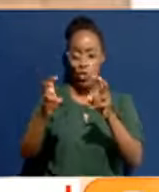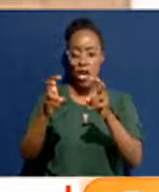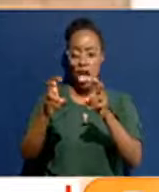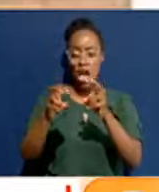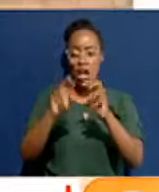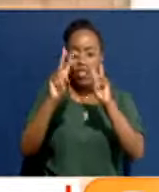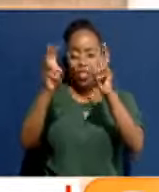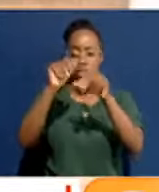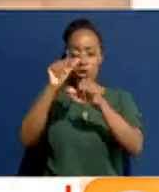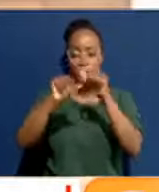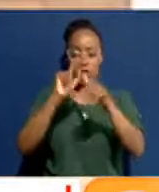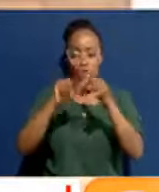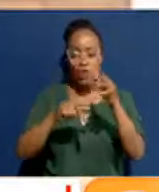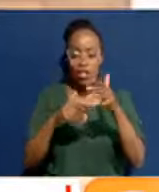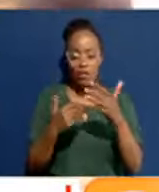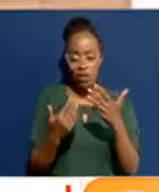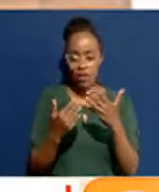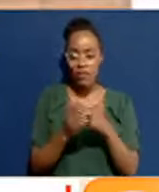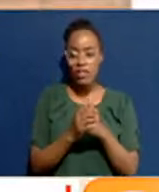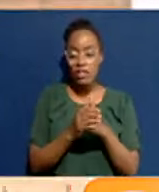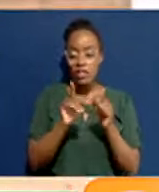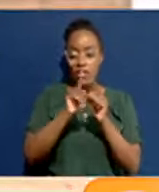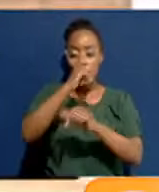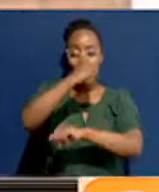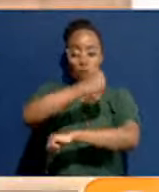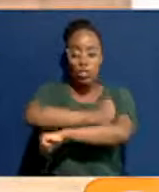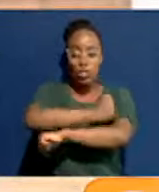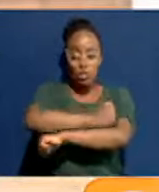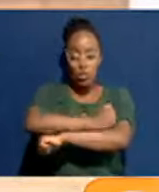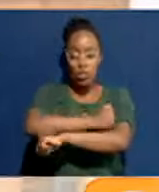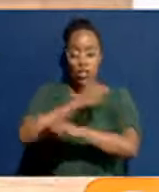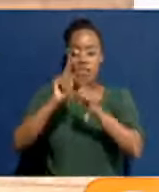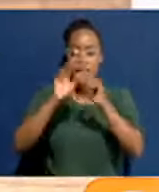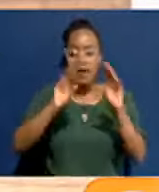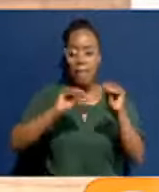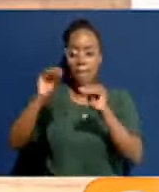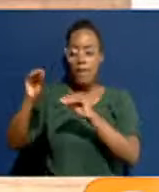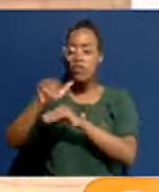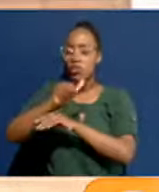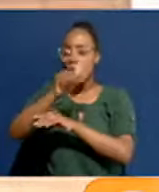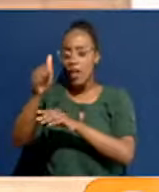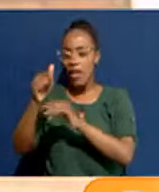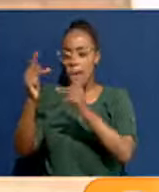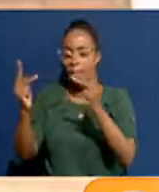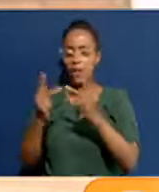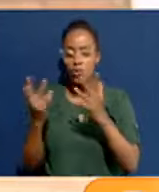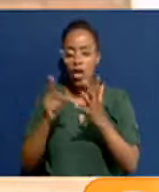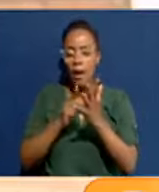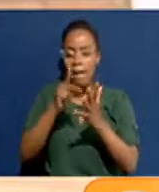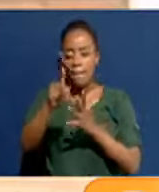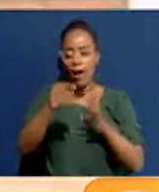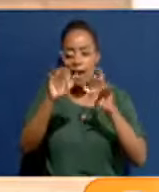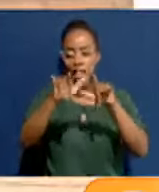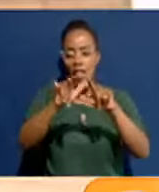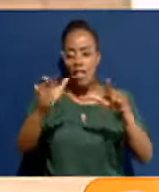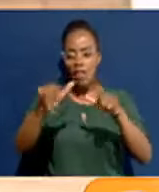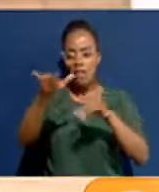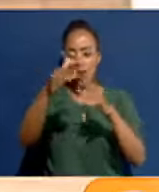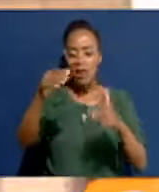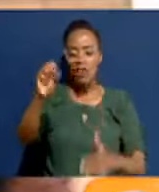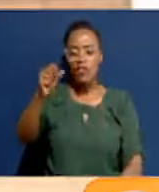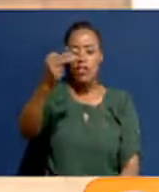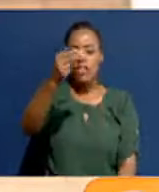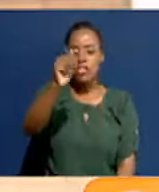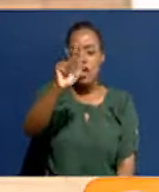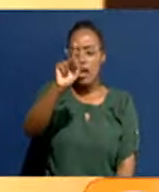hilo swala la mambo ya shule. Libidi ya hame aende huko kwenye alinunua shamba huko kuna sehemu inaitwa Shakahola,